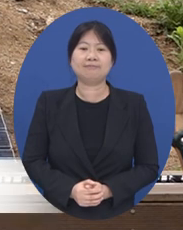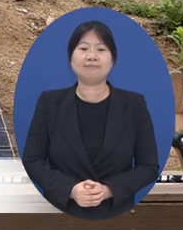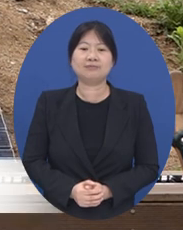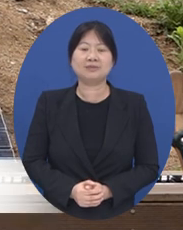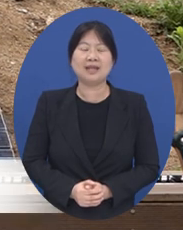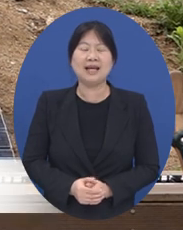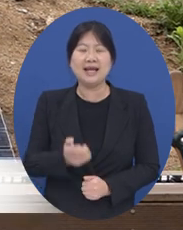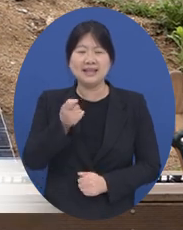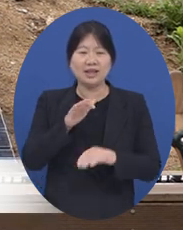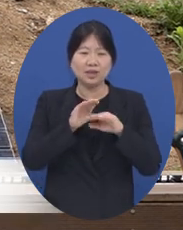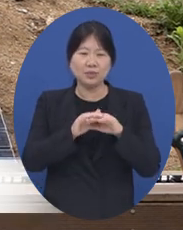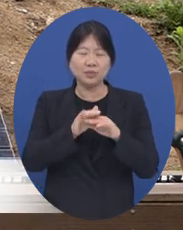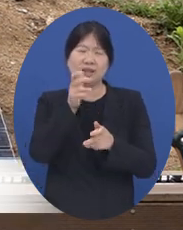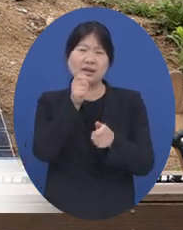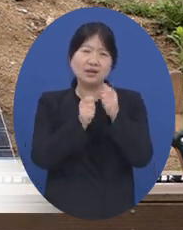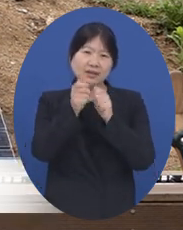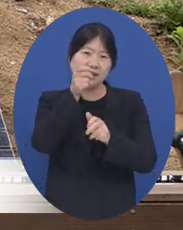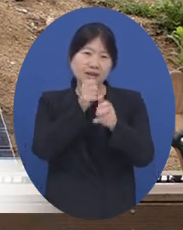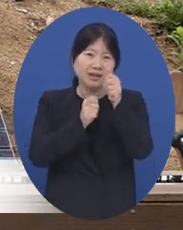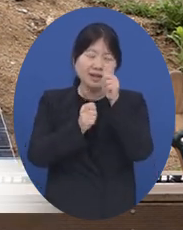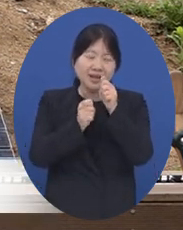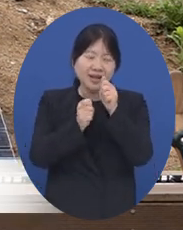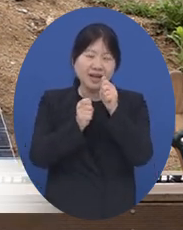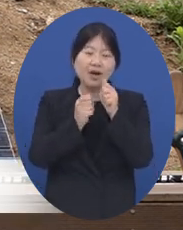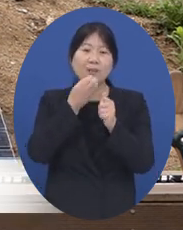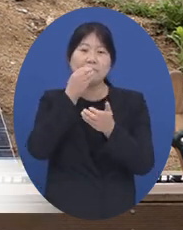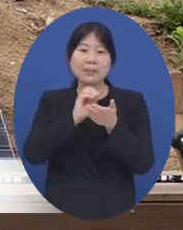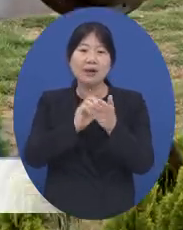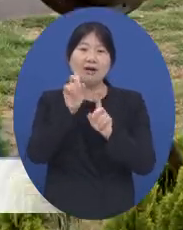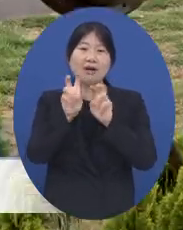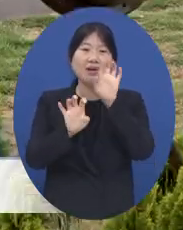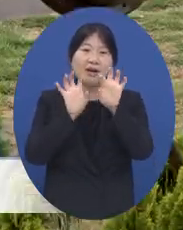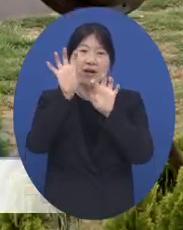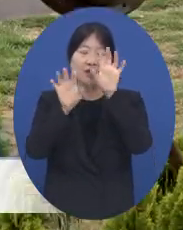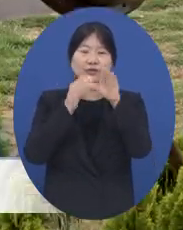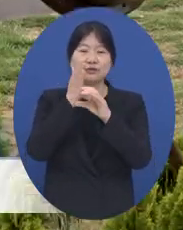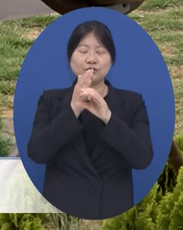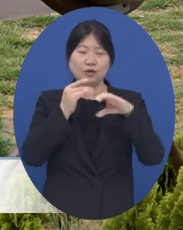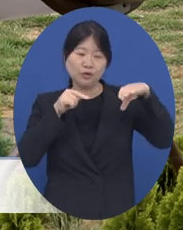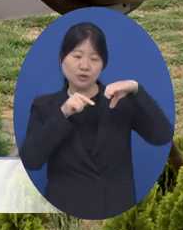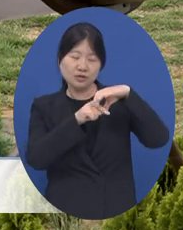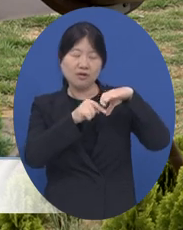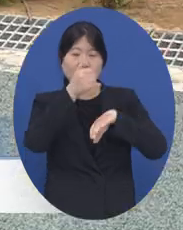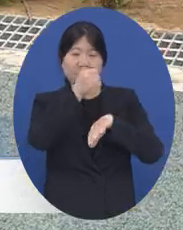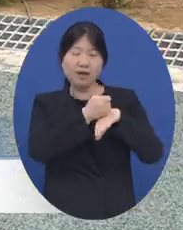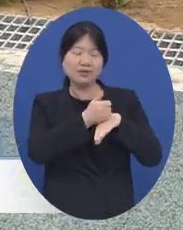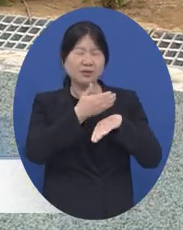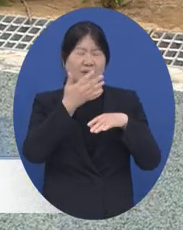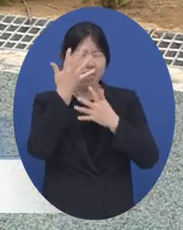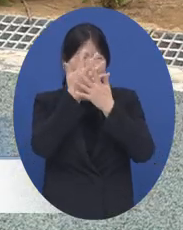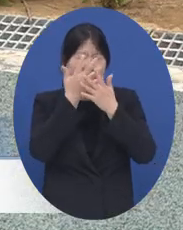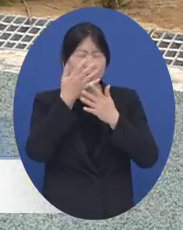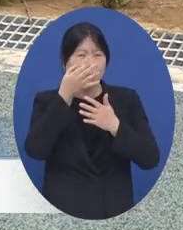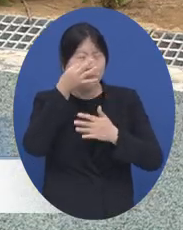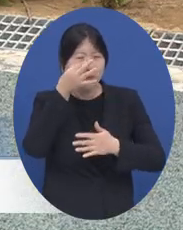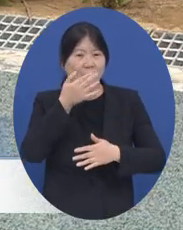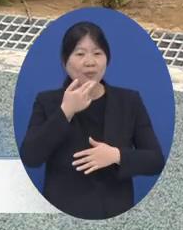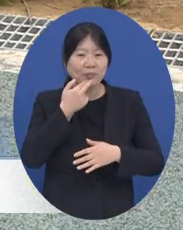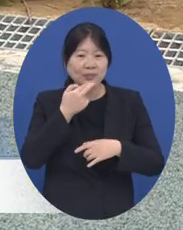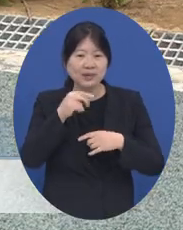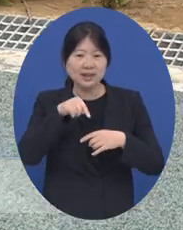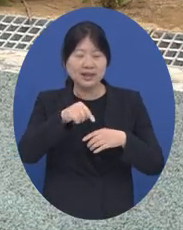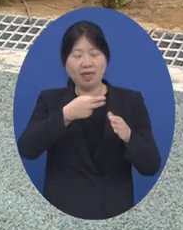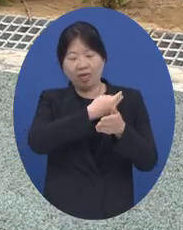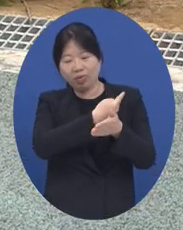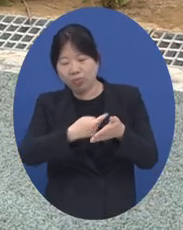호 살이 손으로 로프를 잡고 성큼성큼 암벽에 올라서 없다 동굴처럼 끝이 보이지 않는 미끄럼틀 n 아이들의 회심을